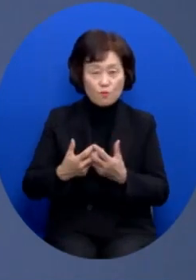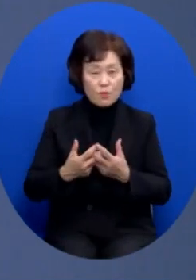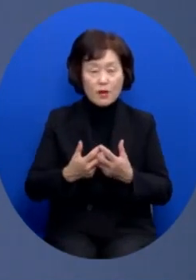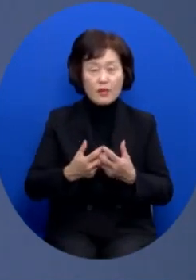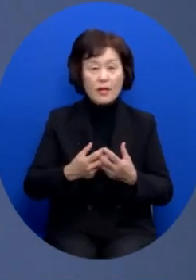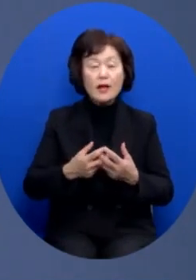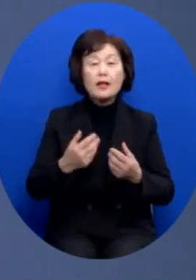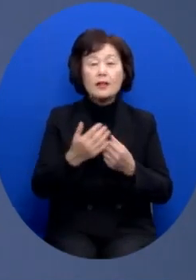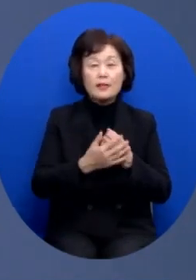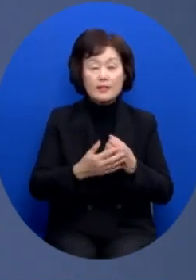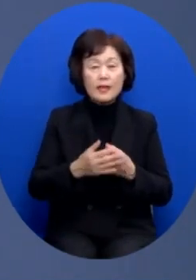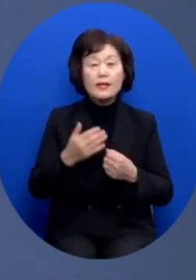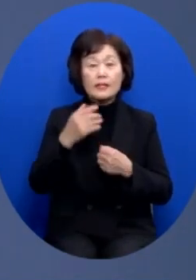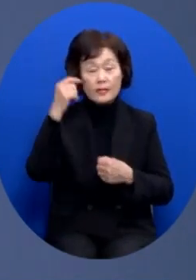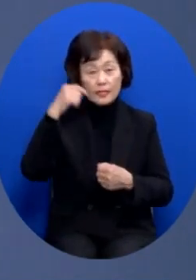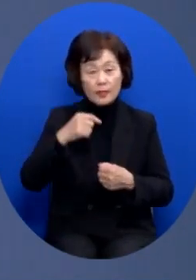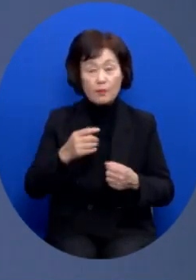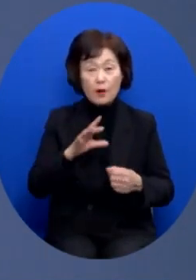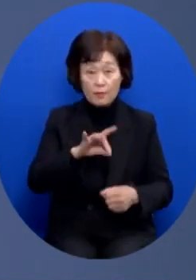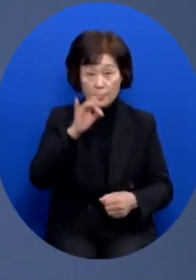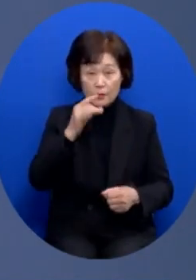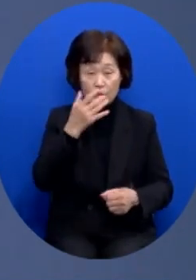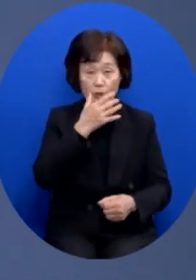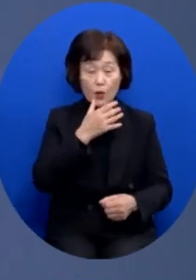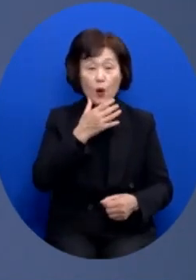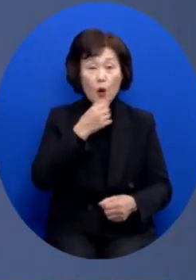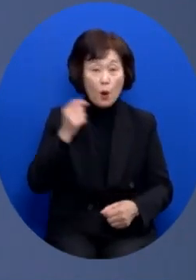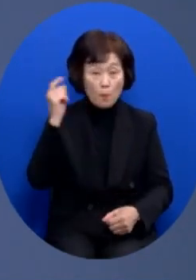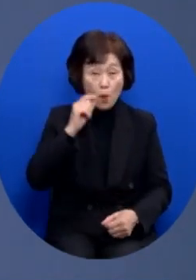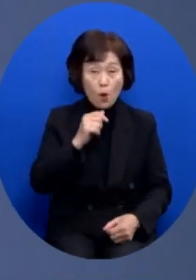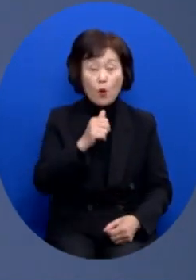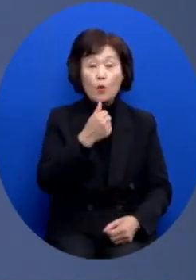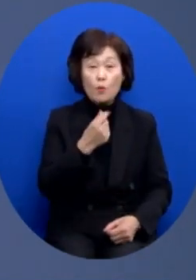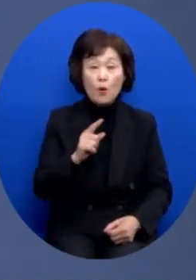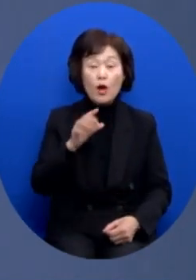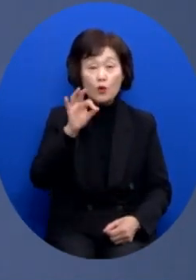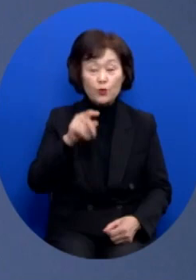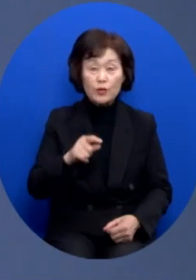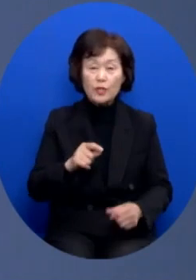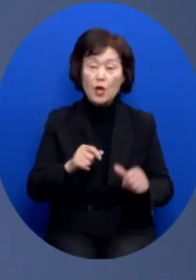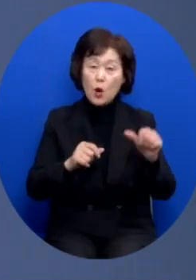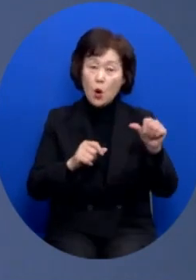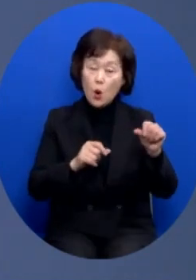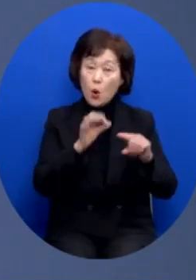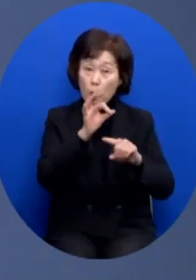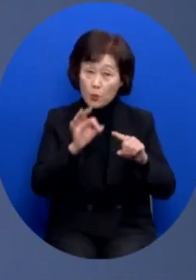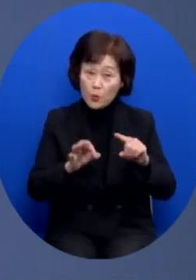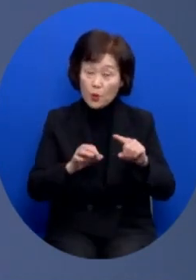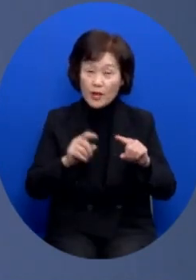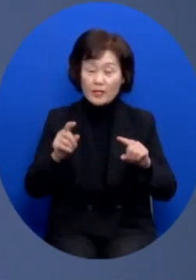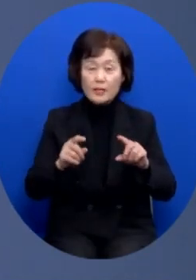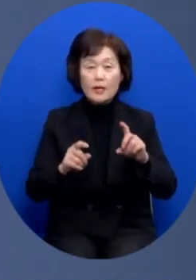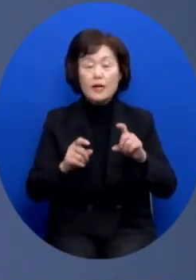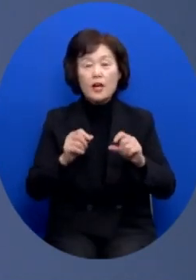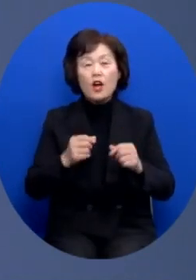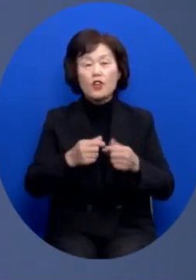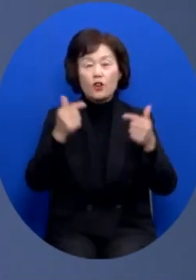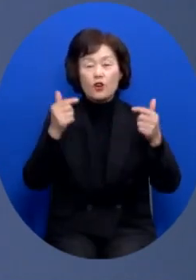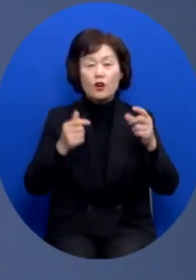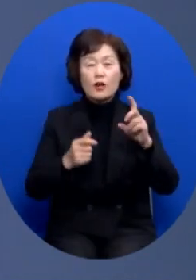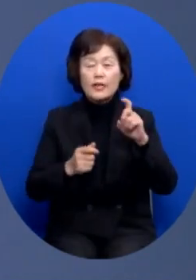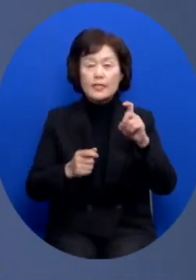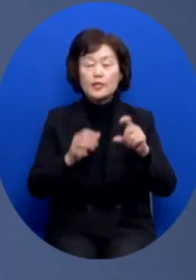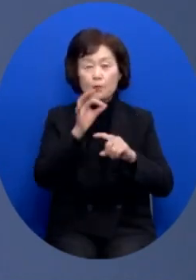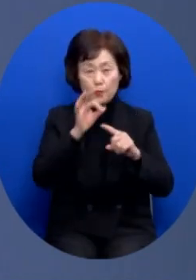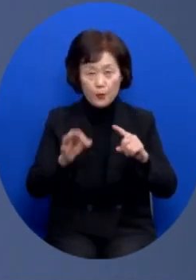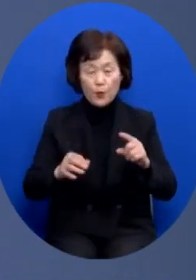소망하면서 먼저 복음화율이 5% 10% 배가 부흥되고 그 중심에 다음